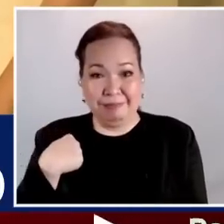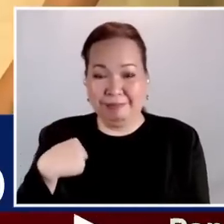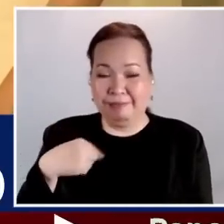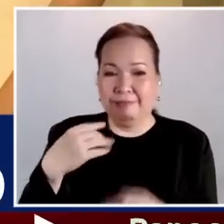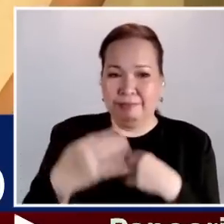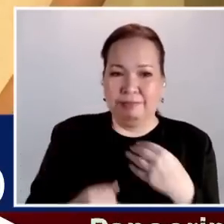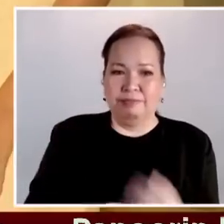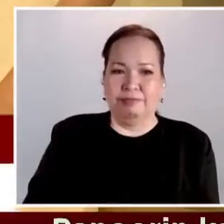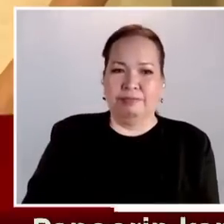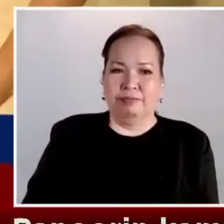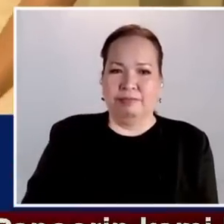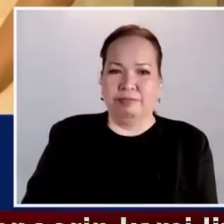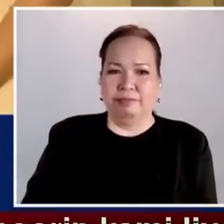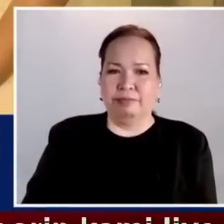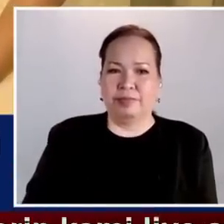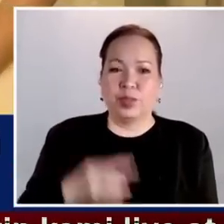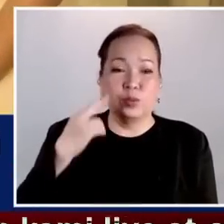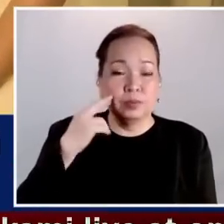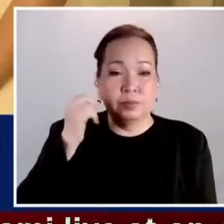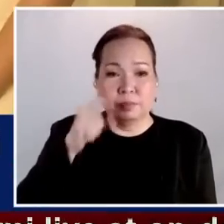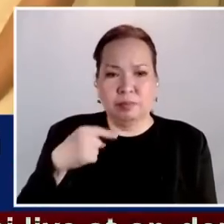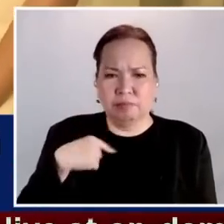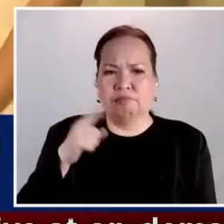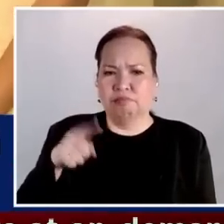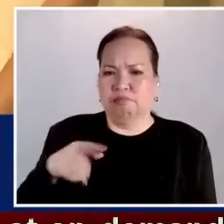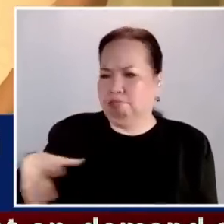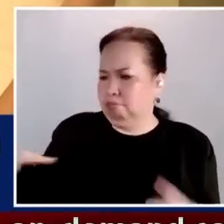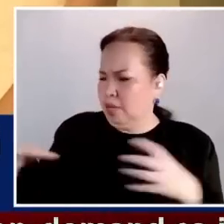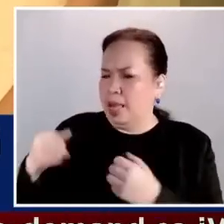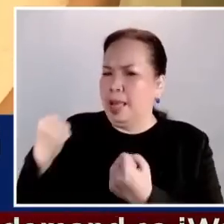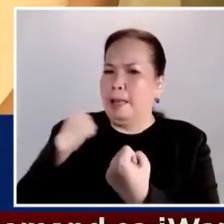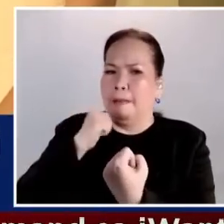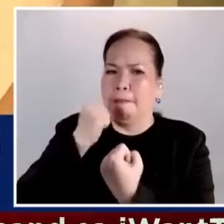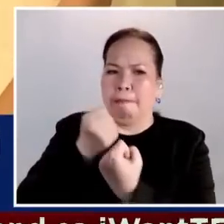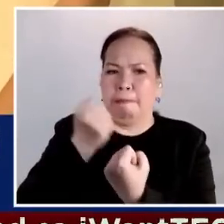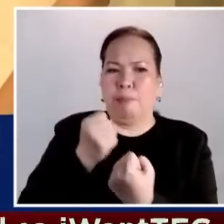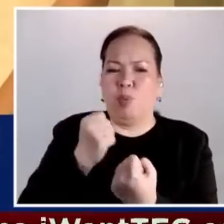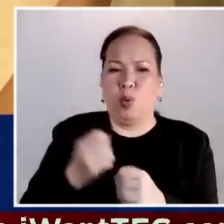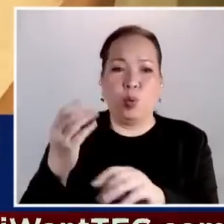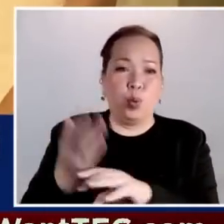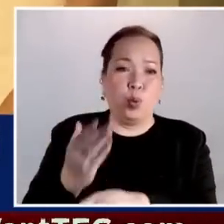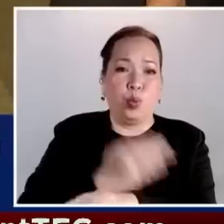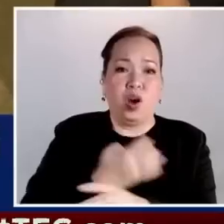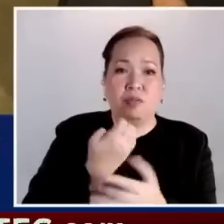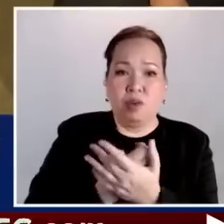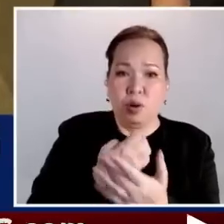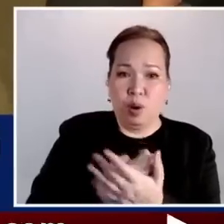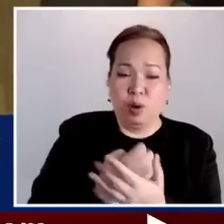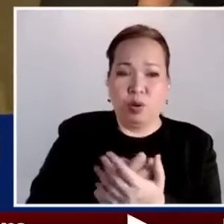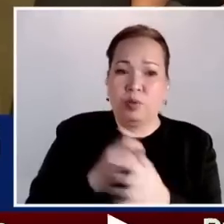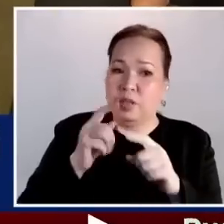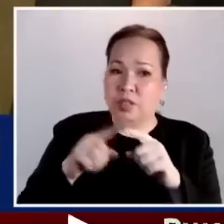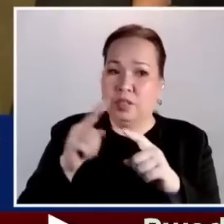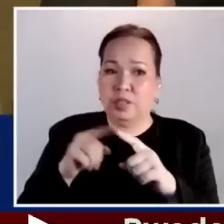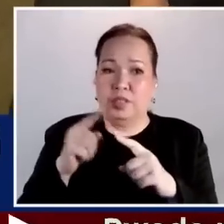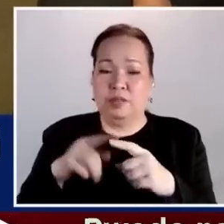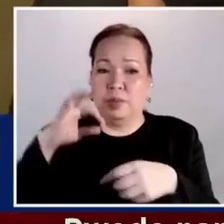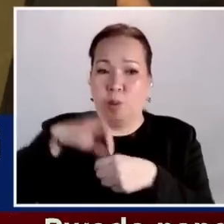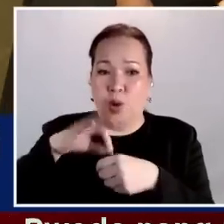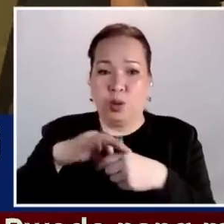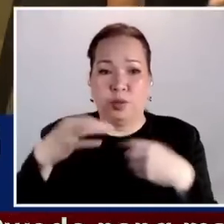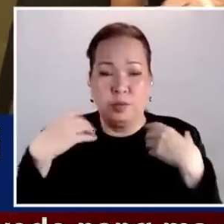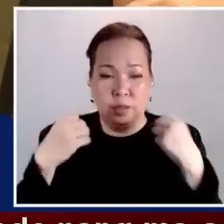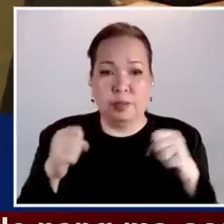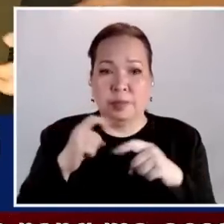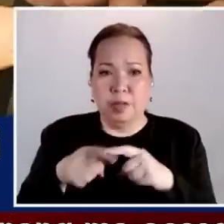Tiniyak ni Ontiveros tutulong ang oposisyon na palakasin ang ekonomiya at mga programang pangkalusugan. Pero patuloy anya na